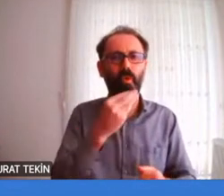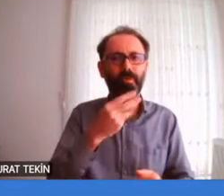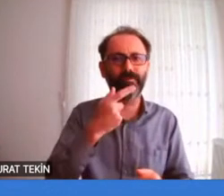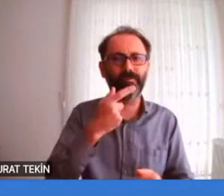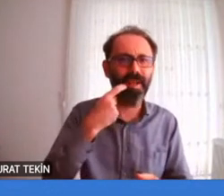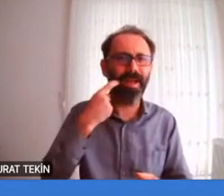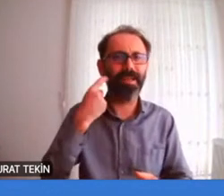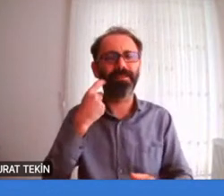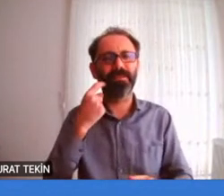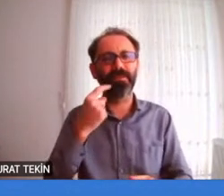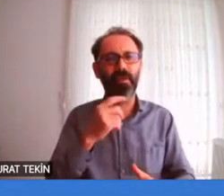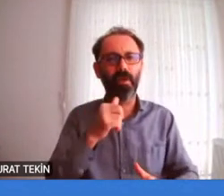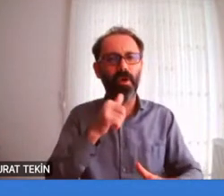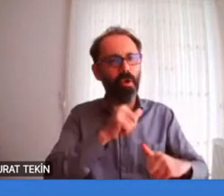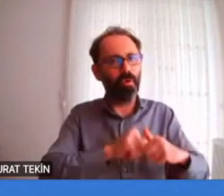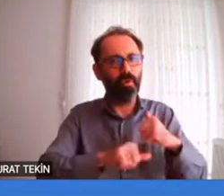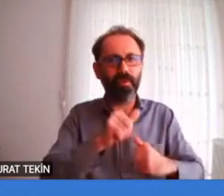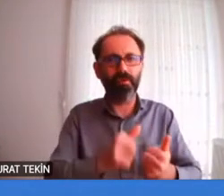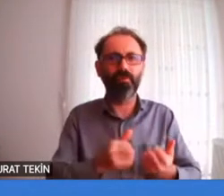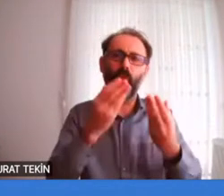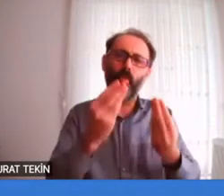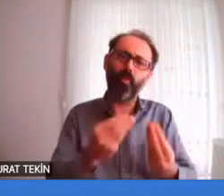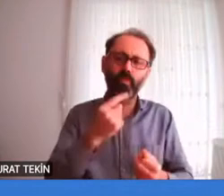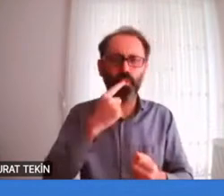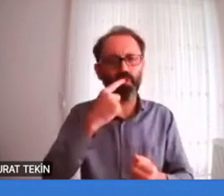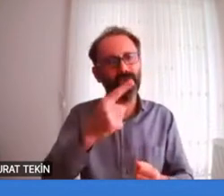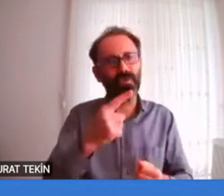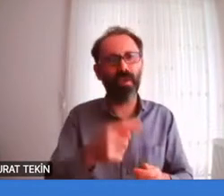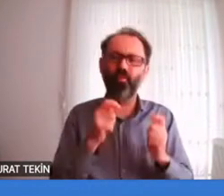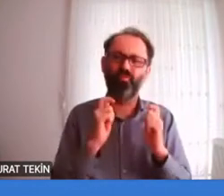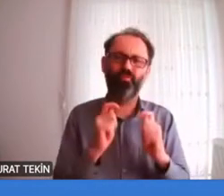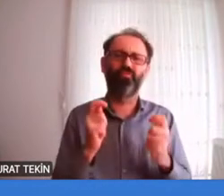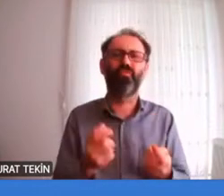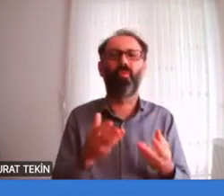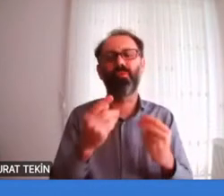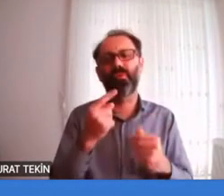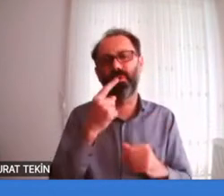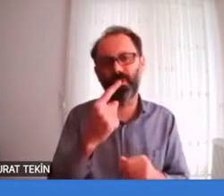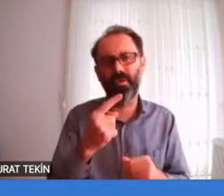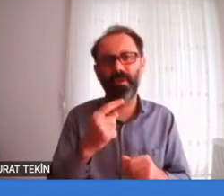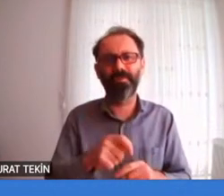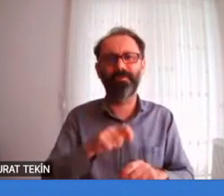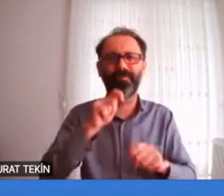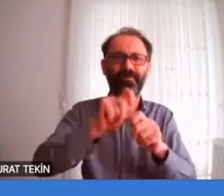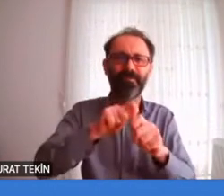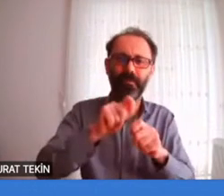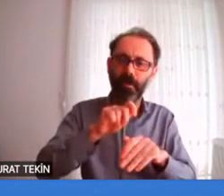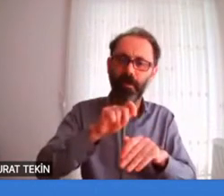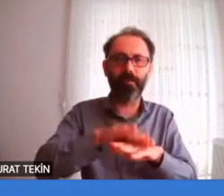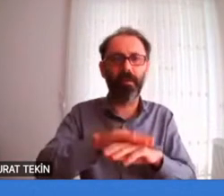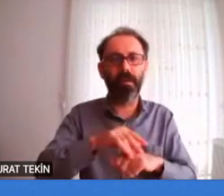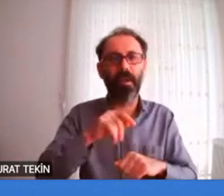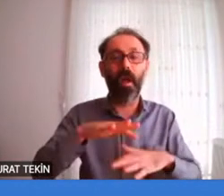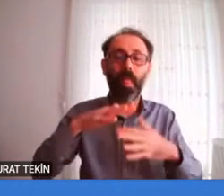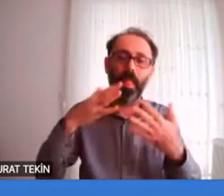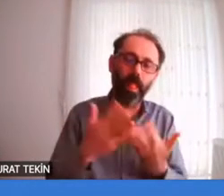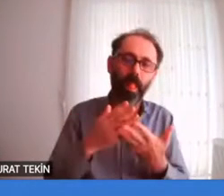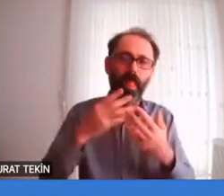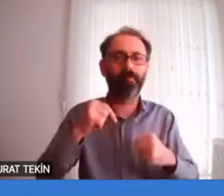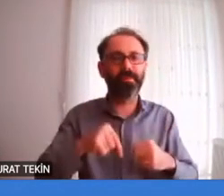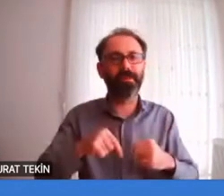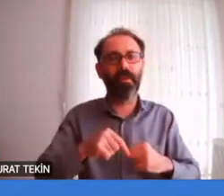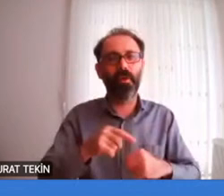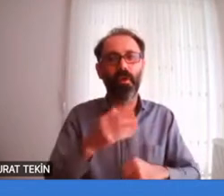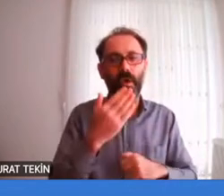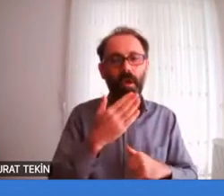güç, biraz o yüzden zorlanıyoruz. Yoksa zihnimizde biz bu engeli aştık, bunu söyleyeyim. Ve